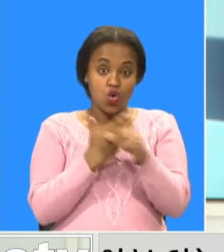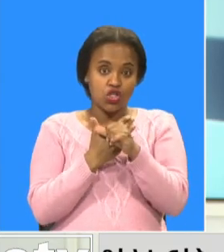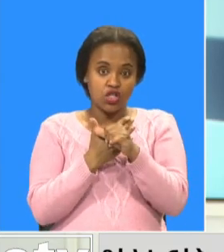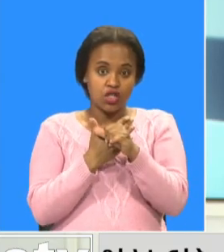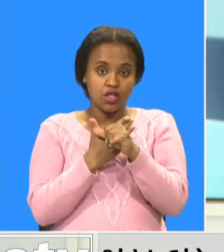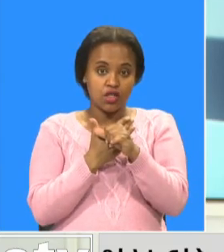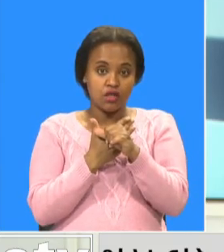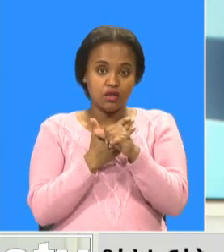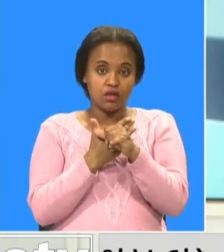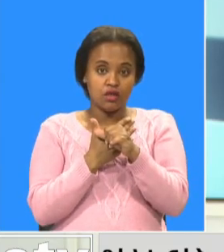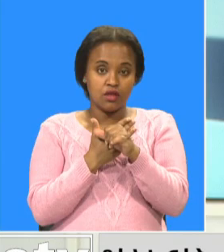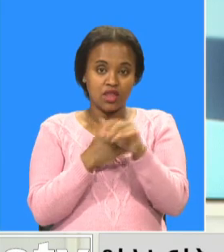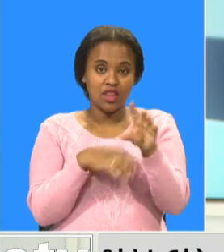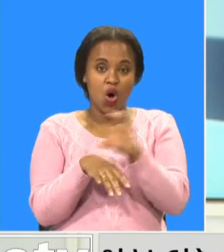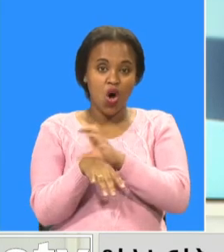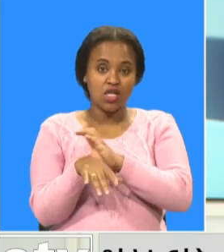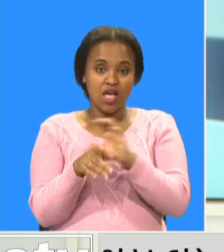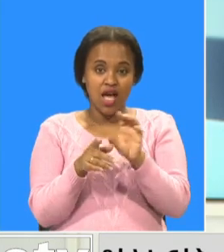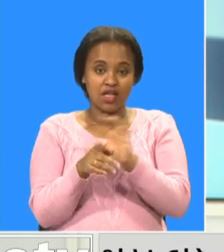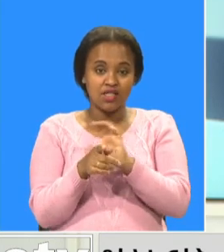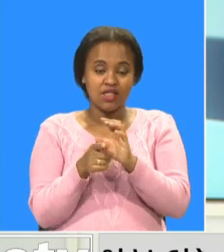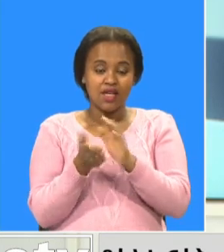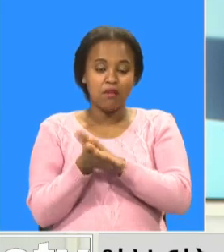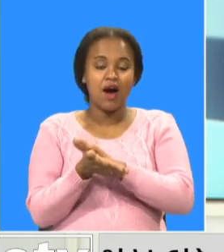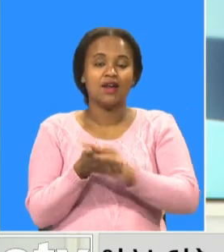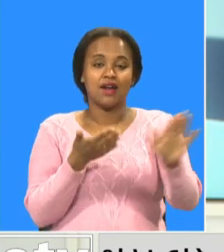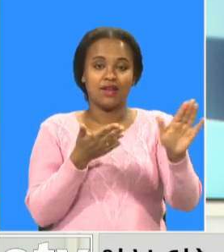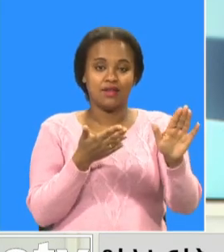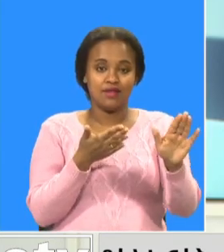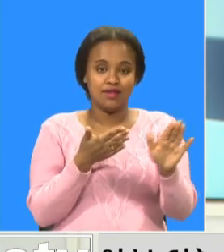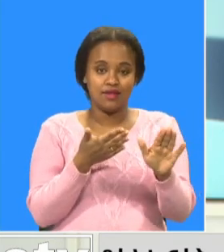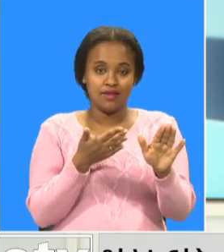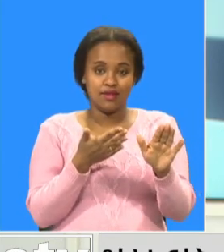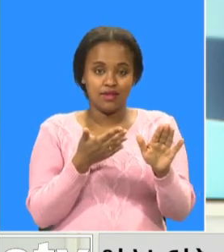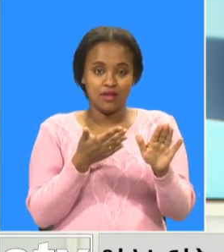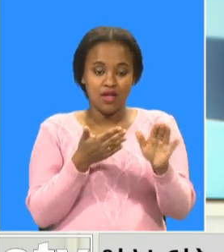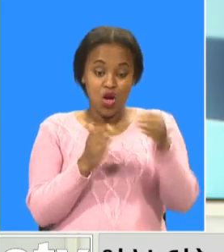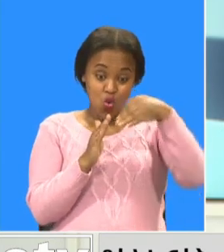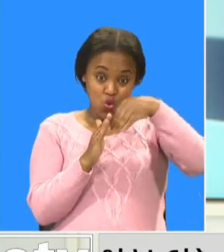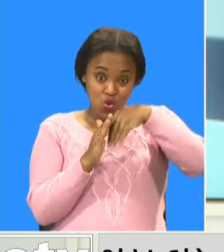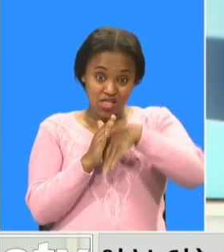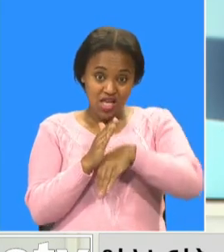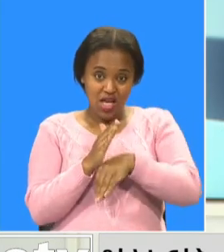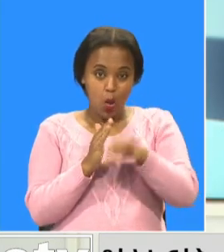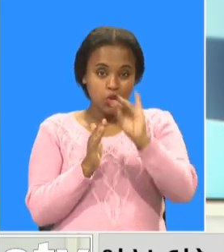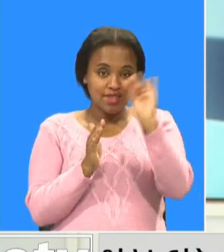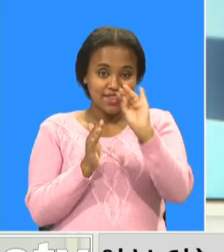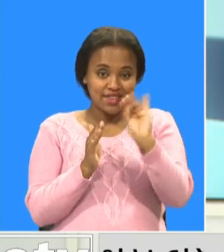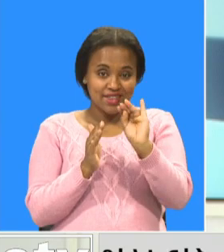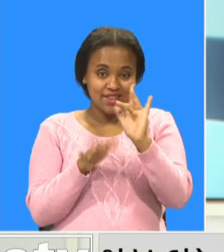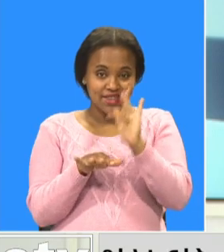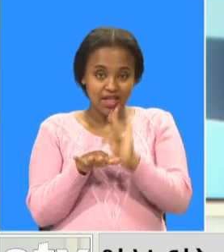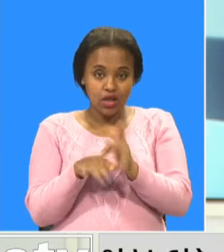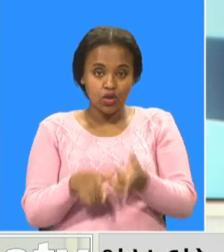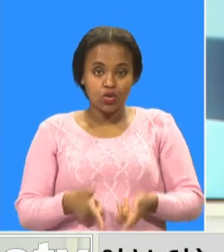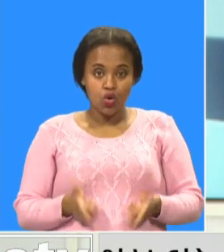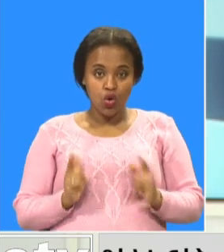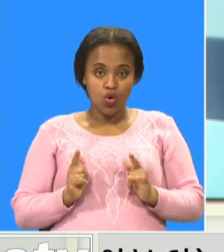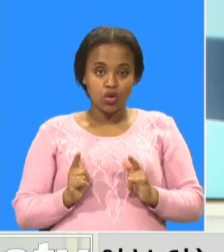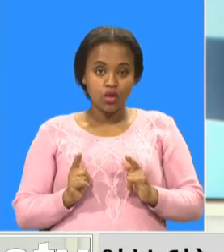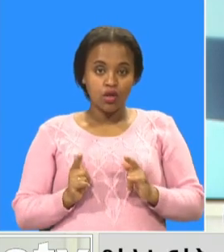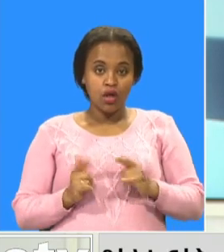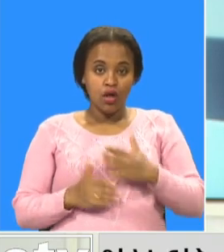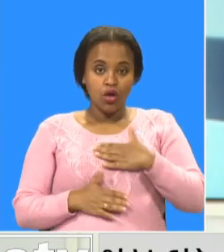ተህዋሲያንን የማጥራት ስራ ሲሰራ፣ የውስጠኛው ጥጥ ነክ ነገር ኖሮት ያው